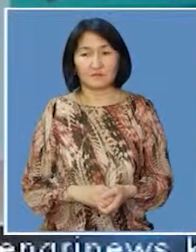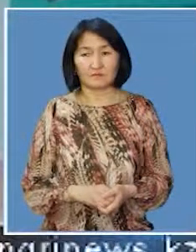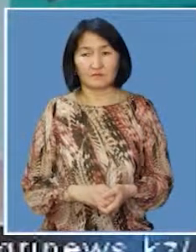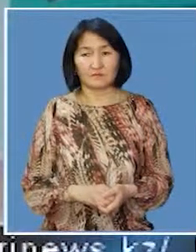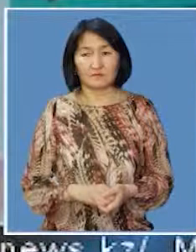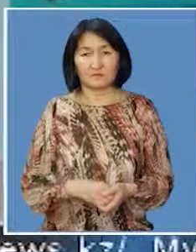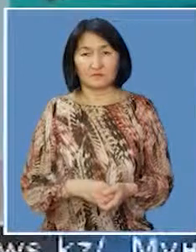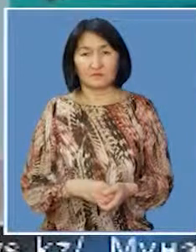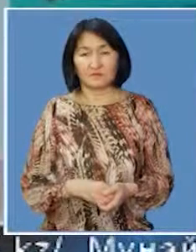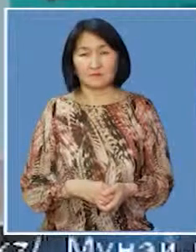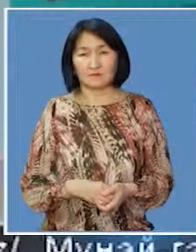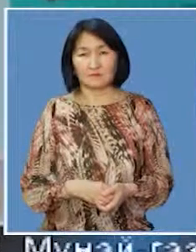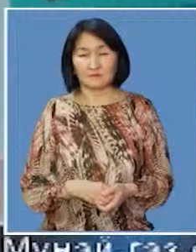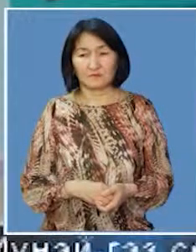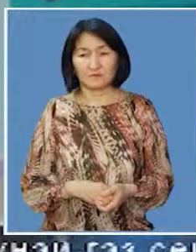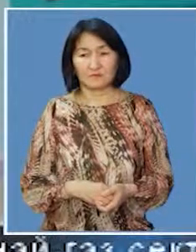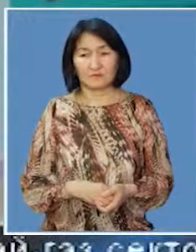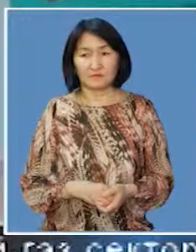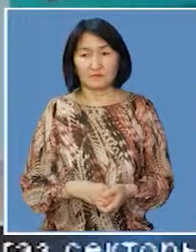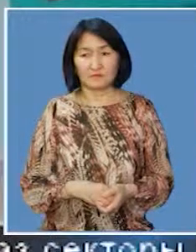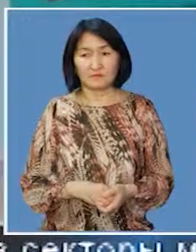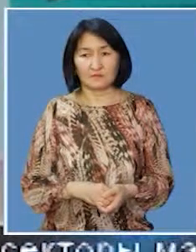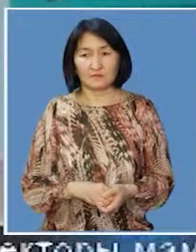көптеп өткізілуде. Соның бірі Ұлы дала дарыны